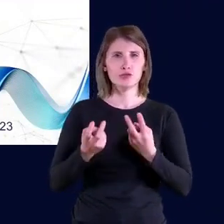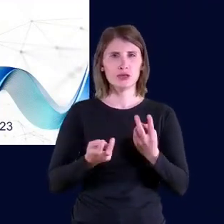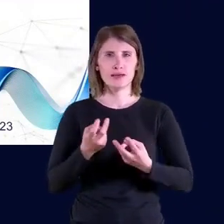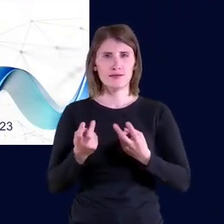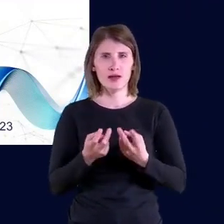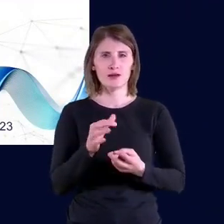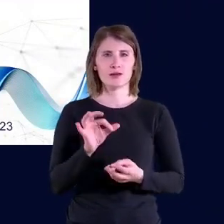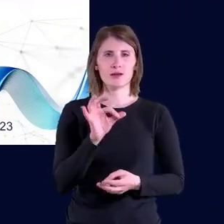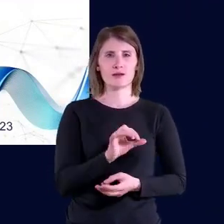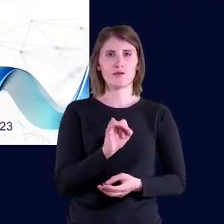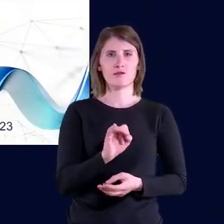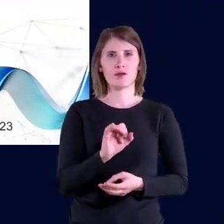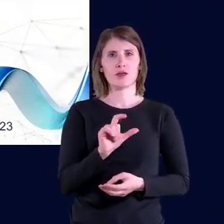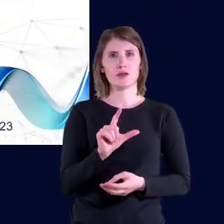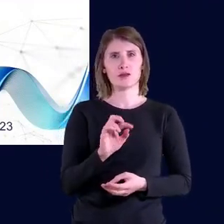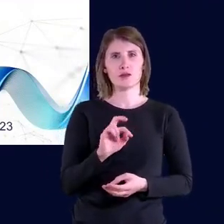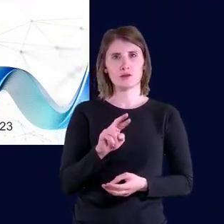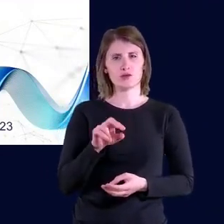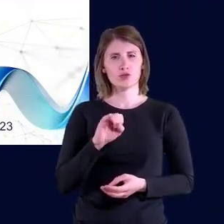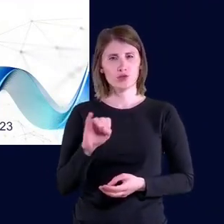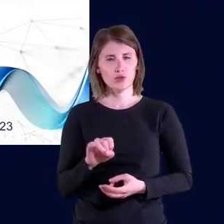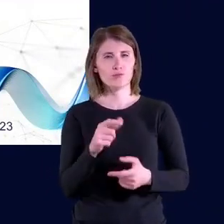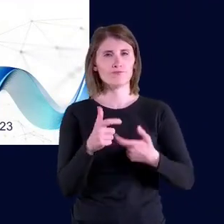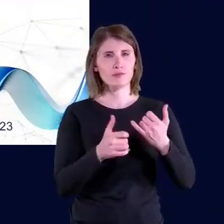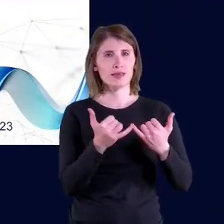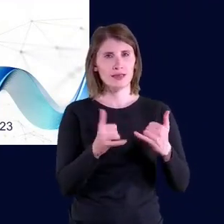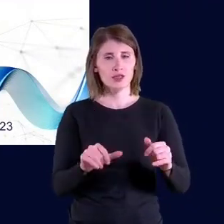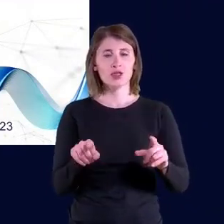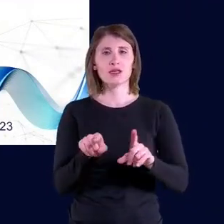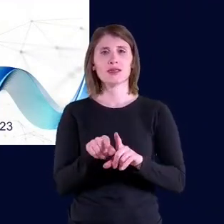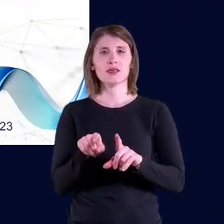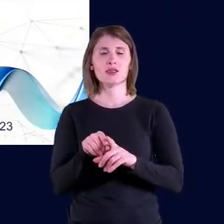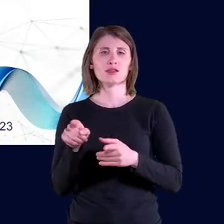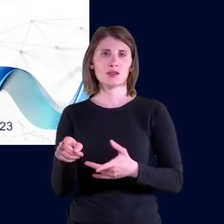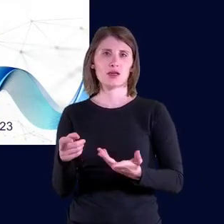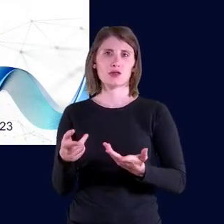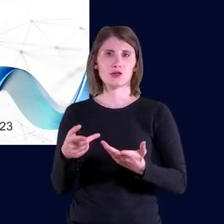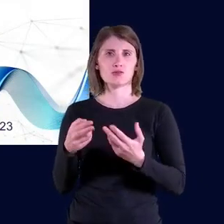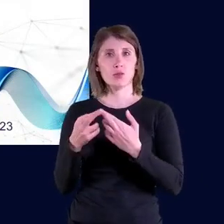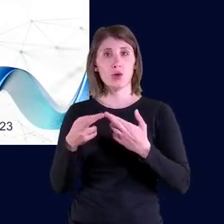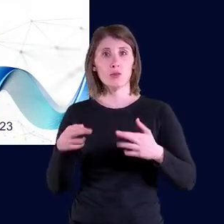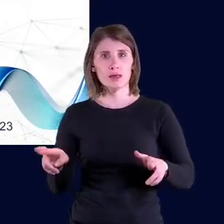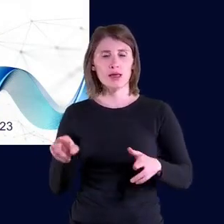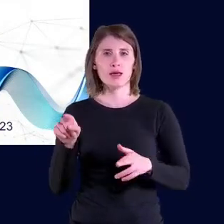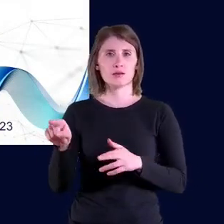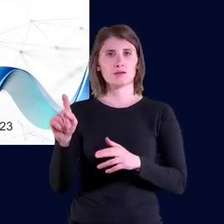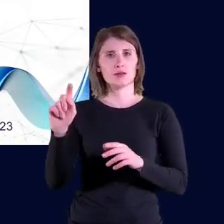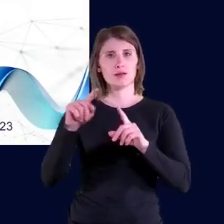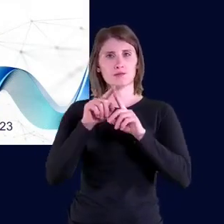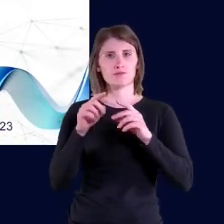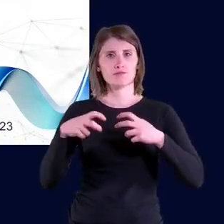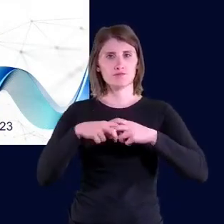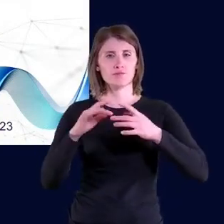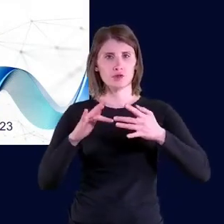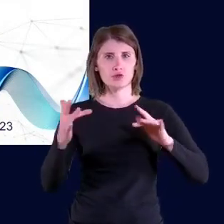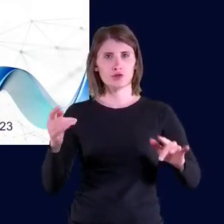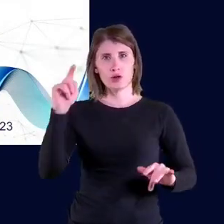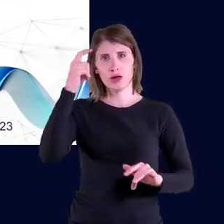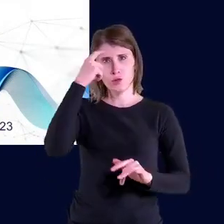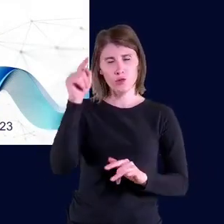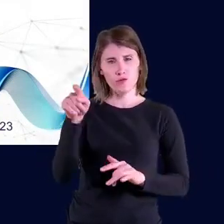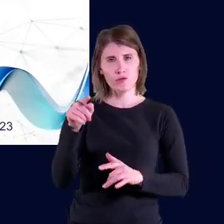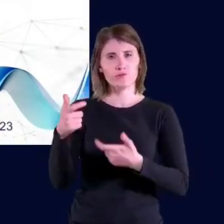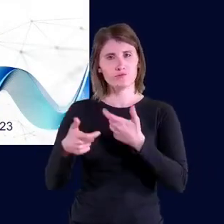wyszukiwania oraz przeorganizować sposób docierania do obiektów na stronie głównej po to aby w jeszcze lepszy